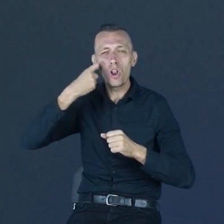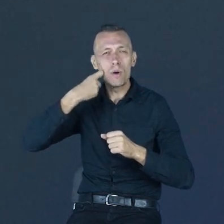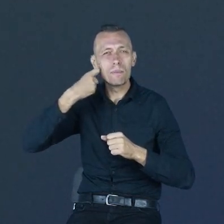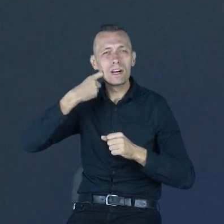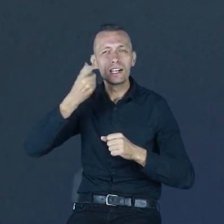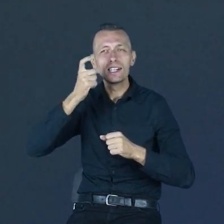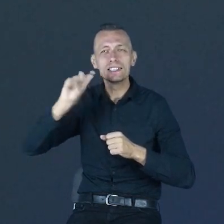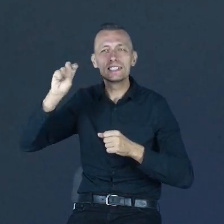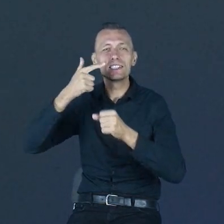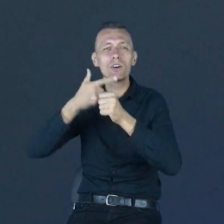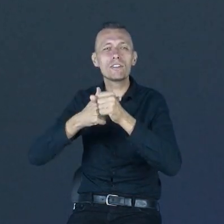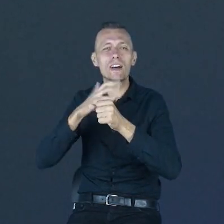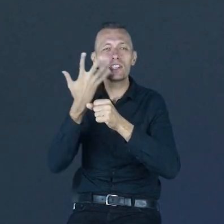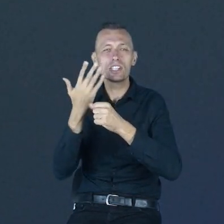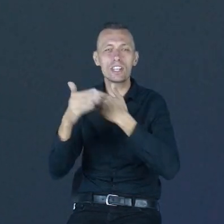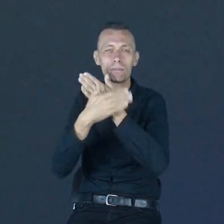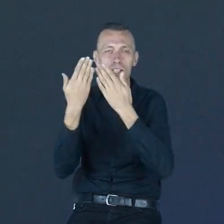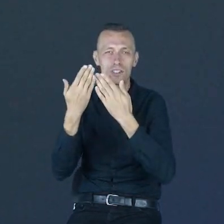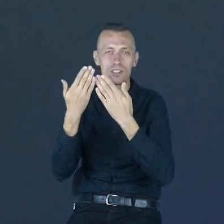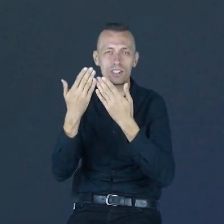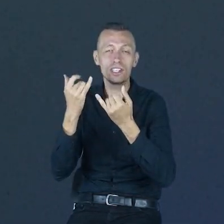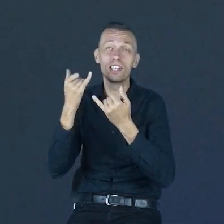125 dni, jak się poranimy trochę dłużej.